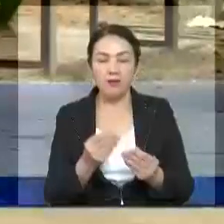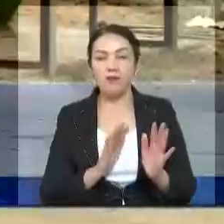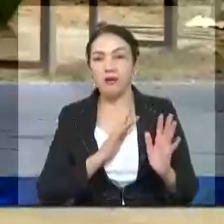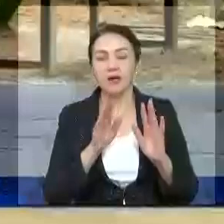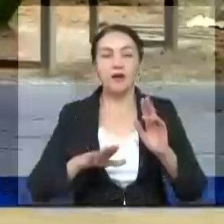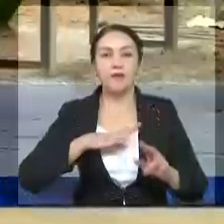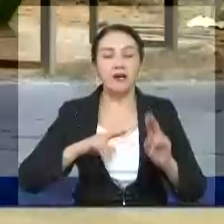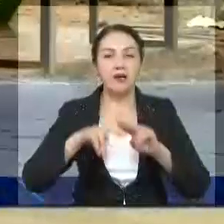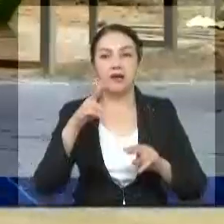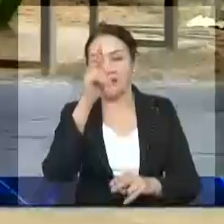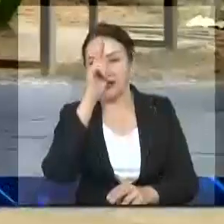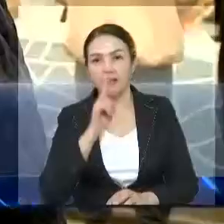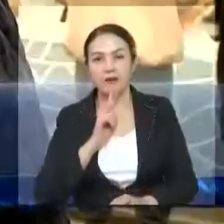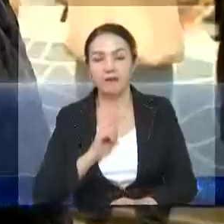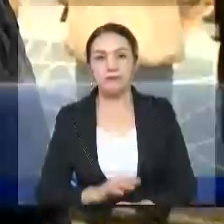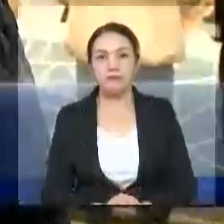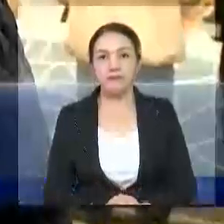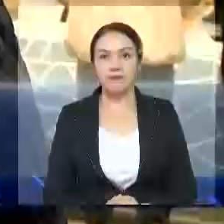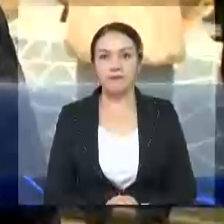был построен всего за 2